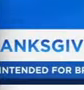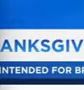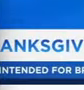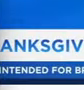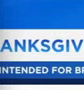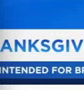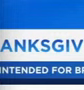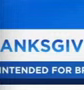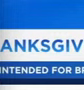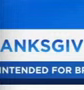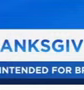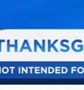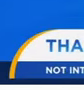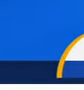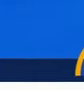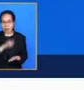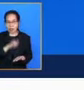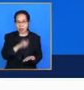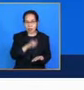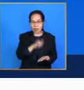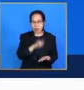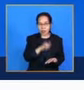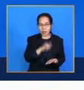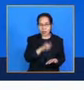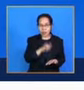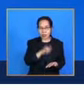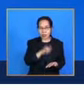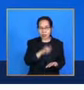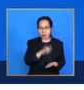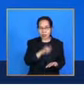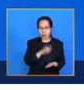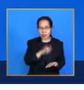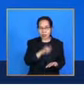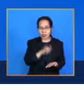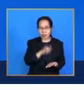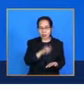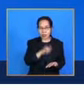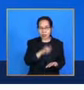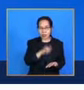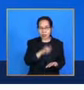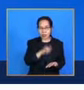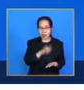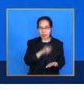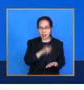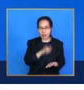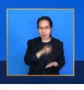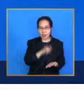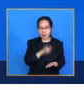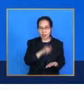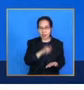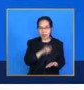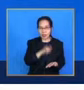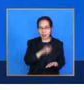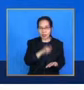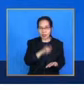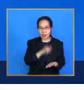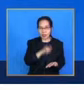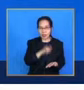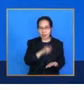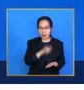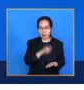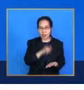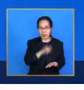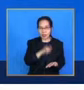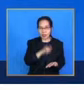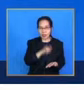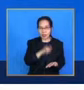dapat ginagawa mula sa puso, yung kalooban ng Diyos. Welcome, nobody knows. Sa